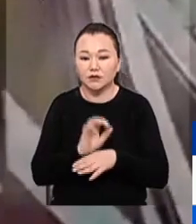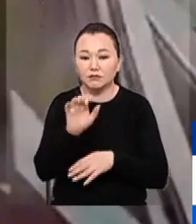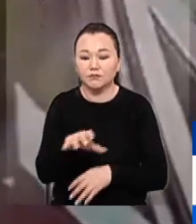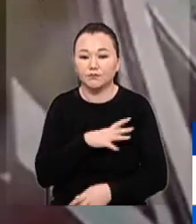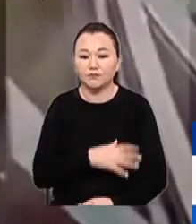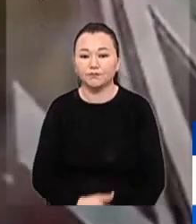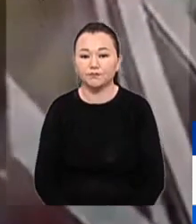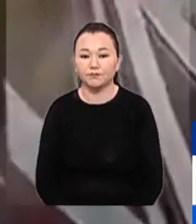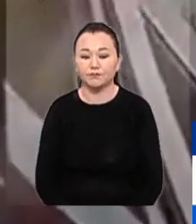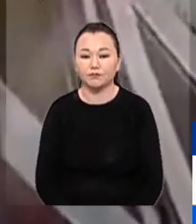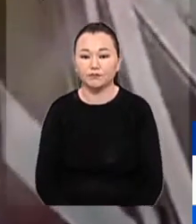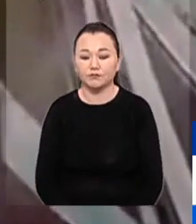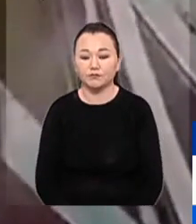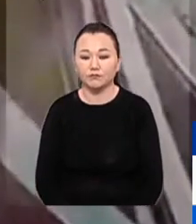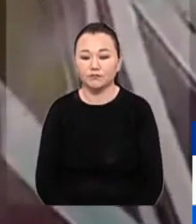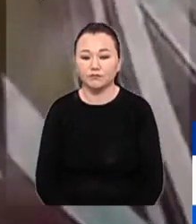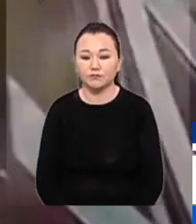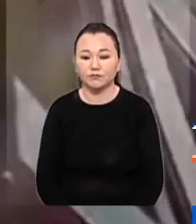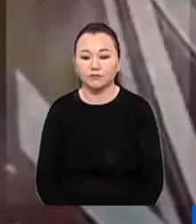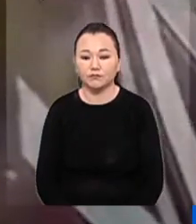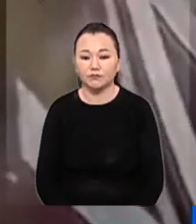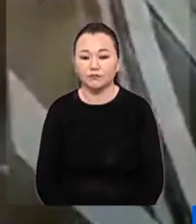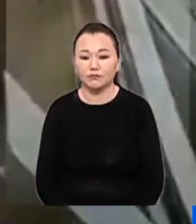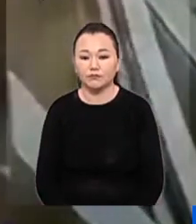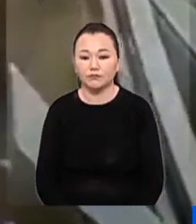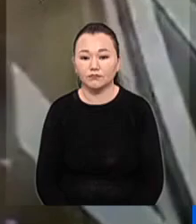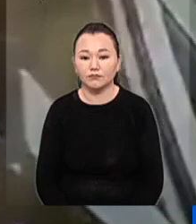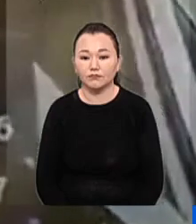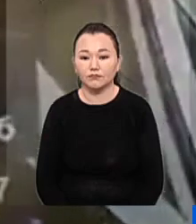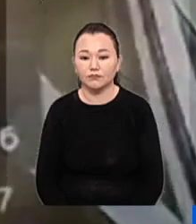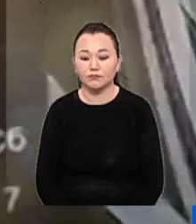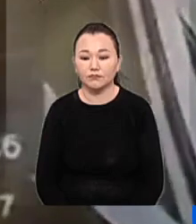жіберіліпті. Нұрболат Жаңабекұлы, Ринат Әбілқайыров, Информбюро, Алматы.